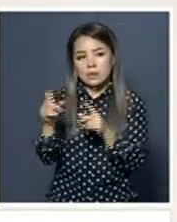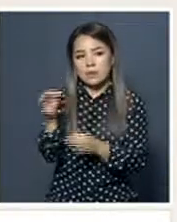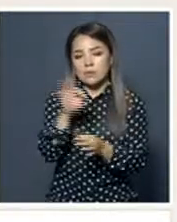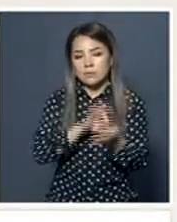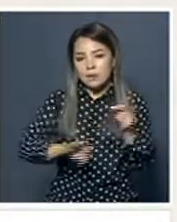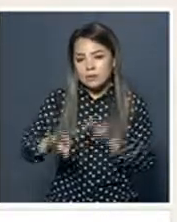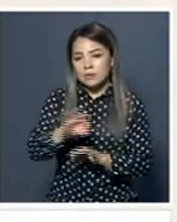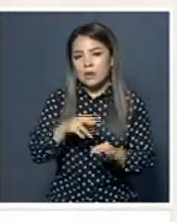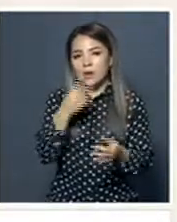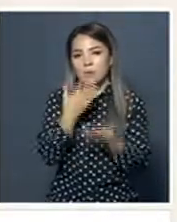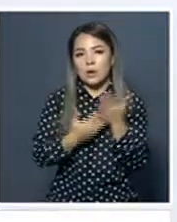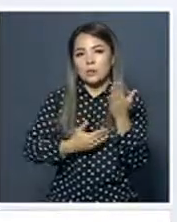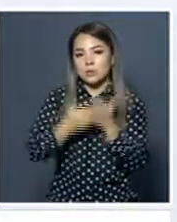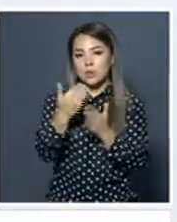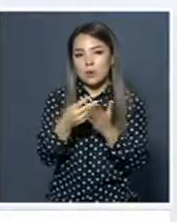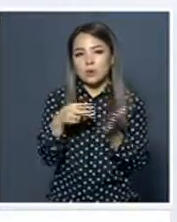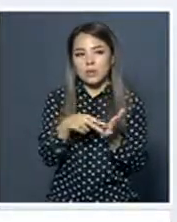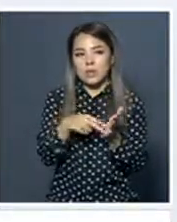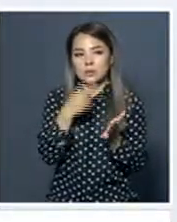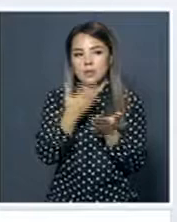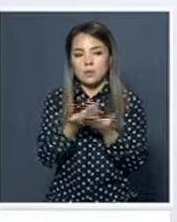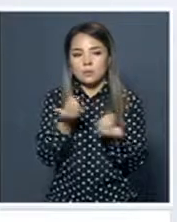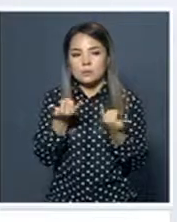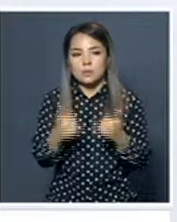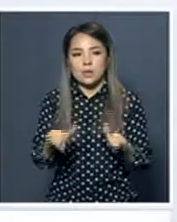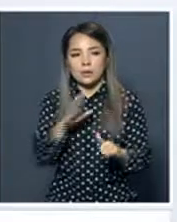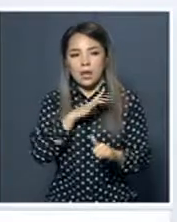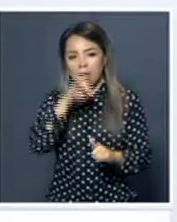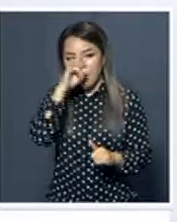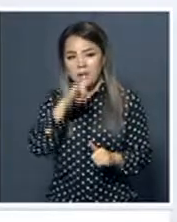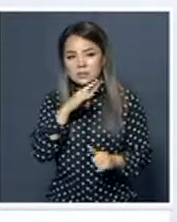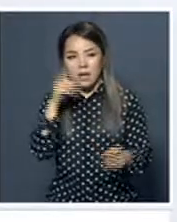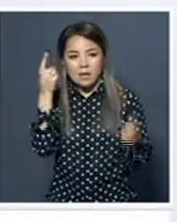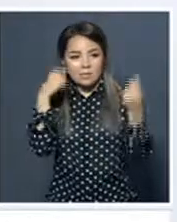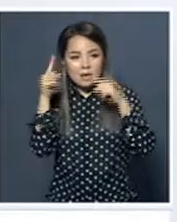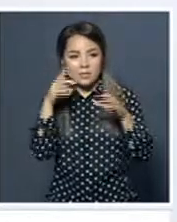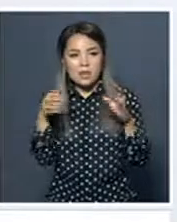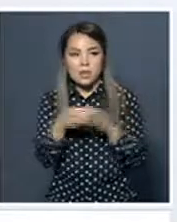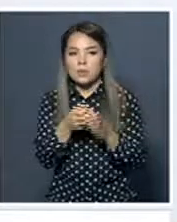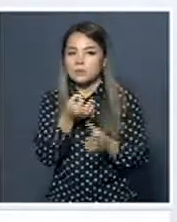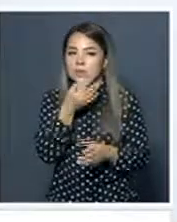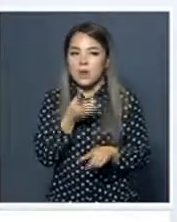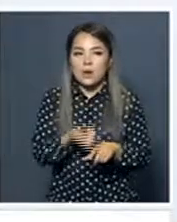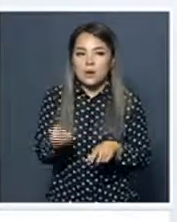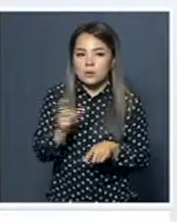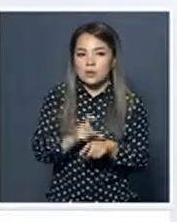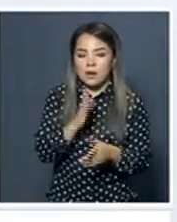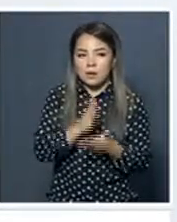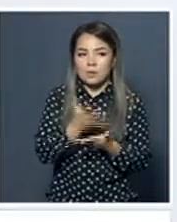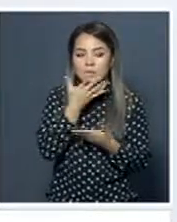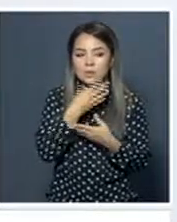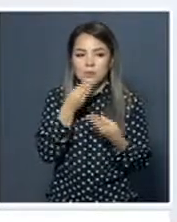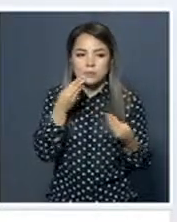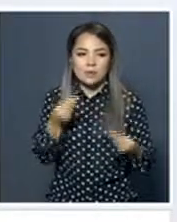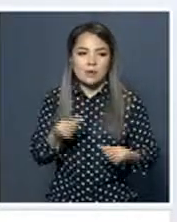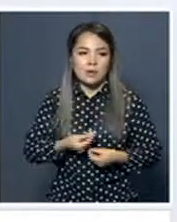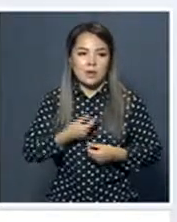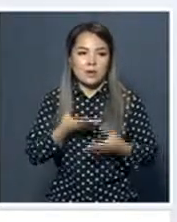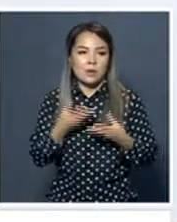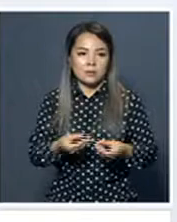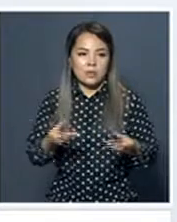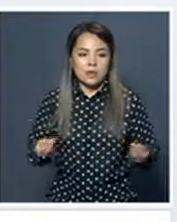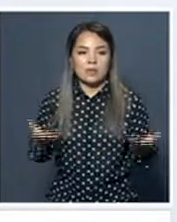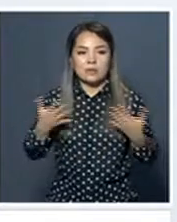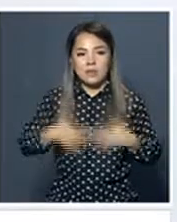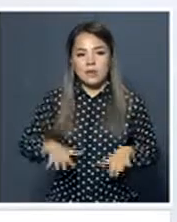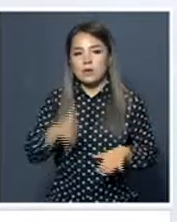сызбасын сызып, жоғары бағалады. Қазақ дизайнерлерінің топтамасы қатты ұнады. Шығармашылық еркіндік бірден сезіледі. Көктем жазда